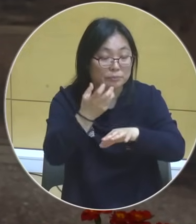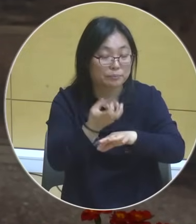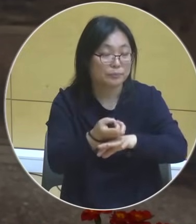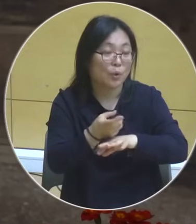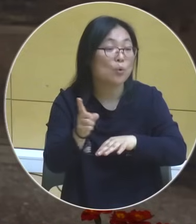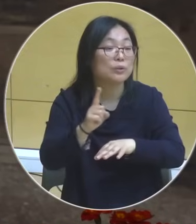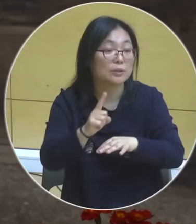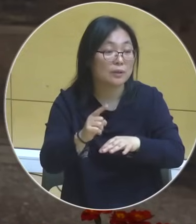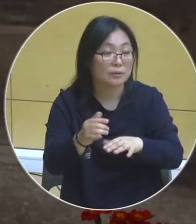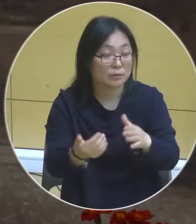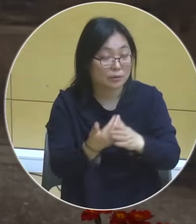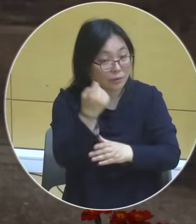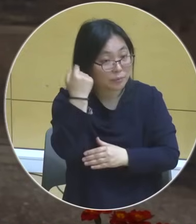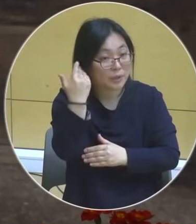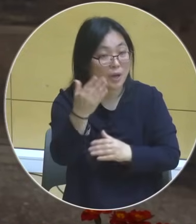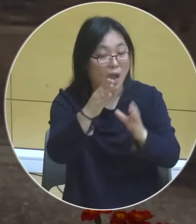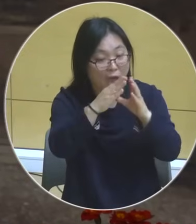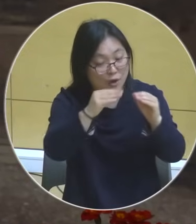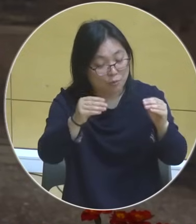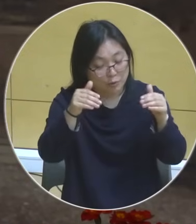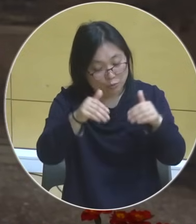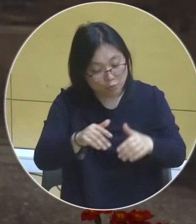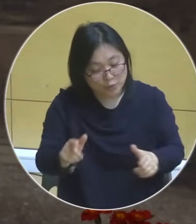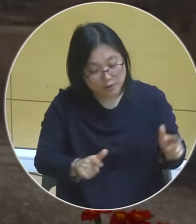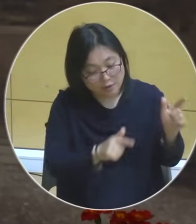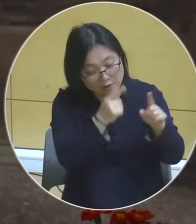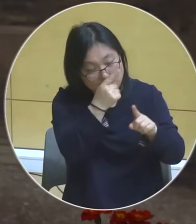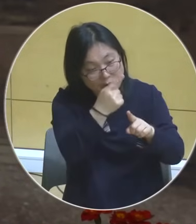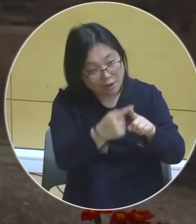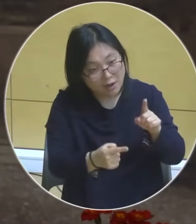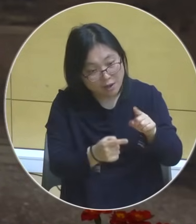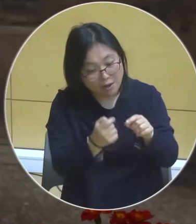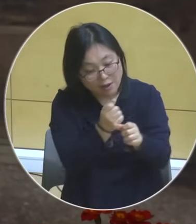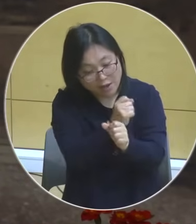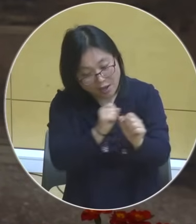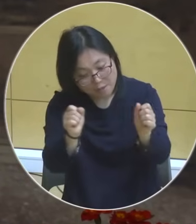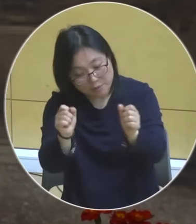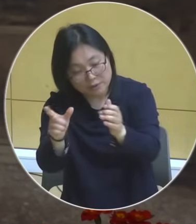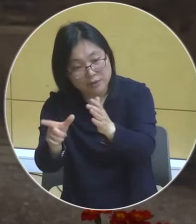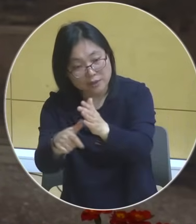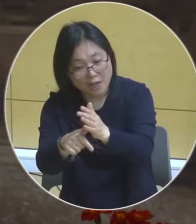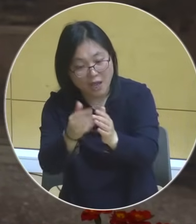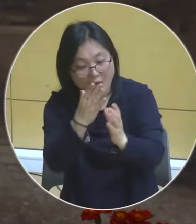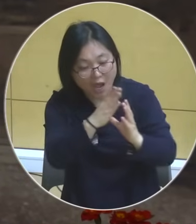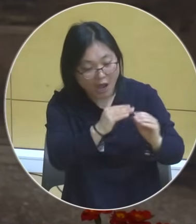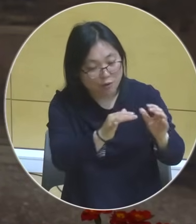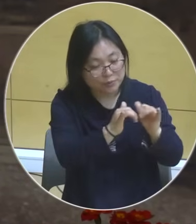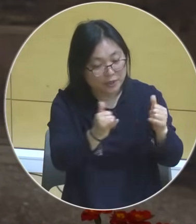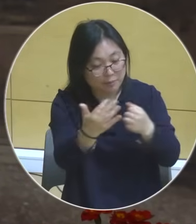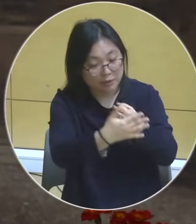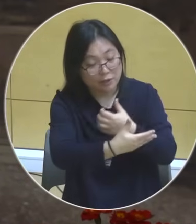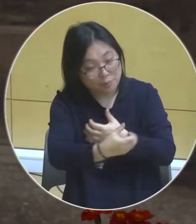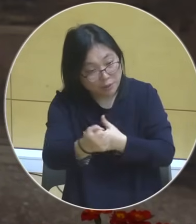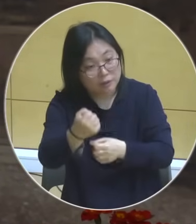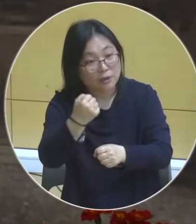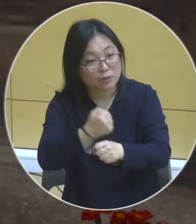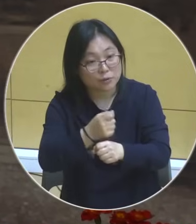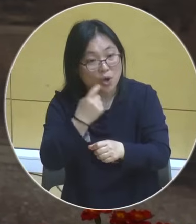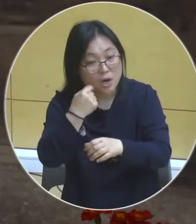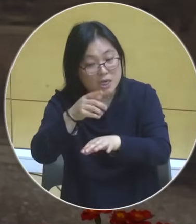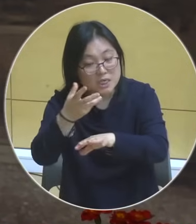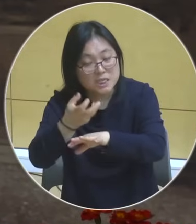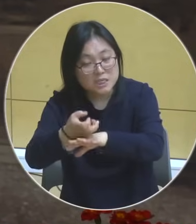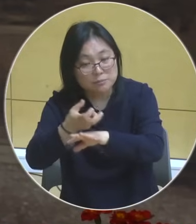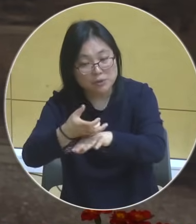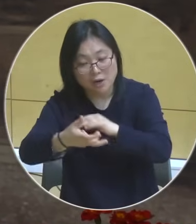나왔습니까? 하나님께서 애굽에서 노예 생활을 하다가 풀려날 때에 애굽 사람에게 은혜를 받게 해서 그 금붙이